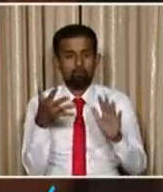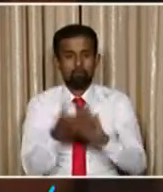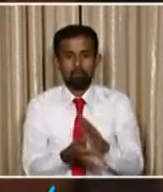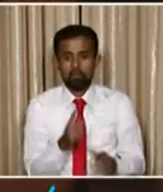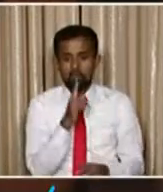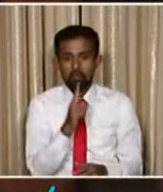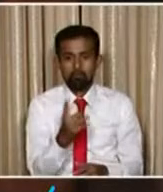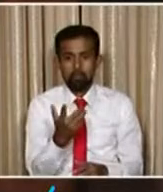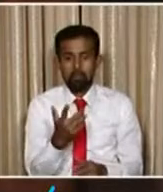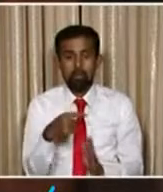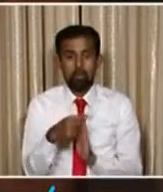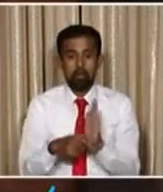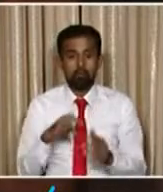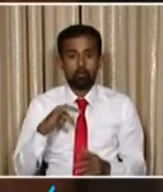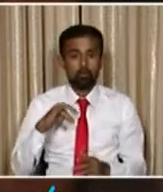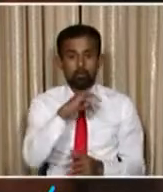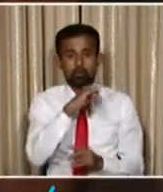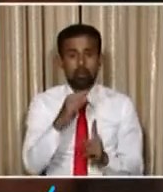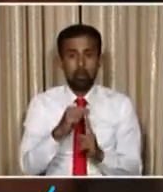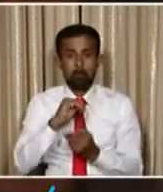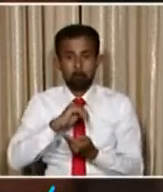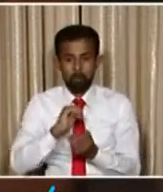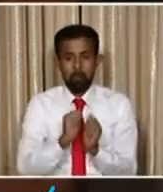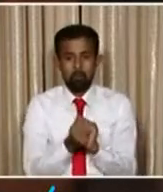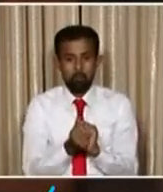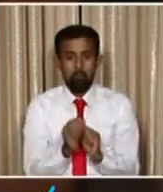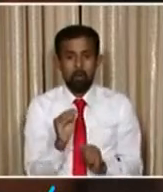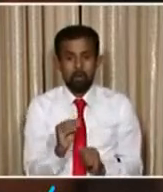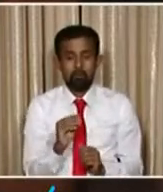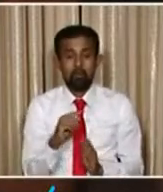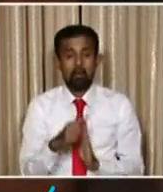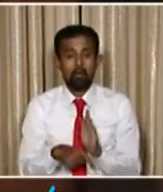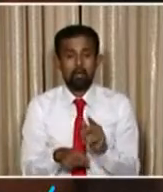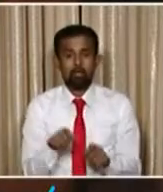නැහැ. ශ්‍රී ලංකා ගුවන් සමාගම ප්‍රයිවටයිස් කරනවා නම් ලංකාවේ